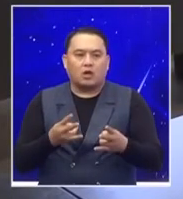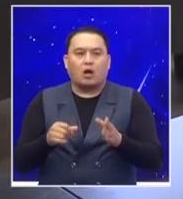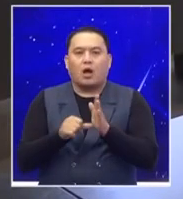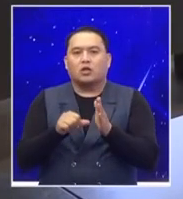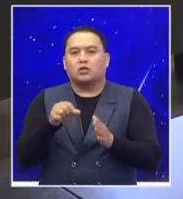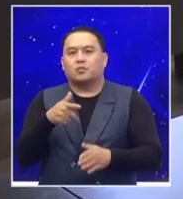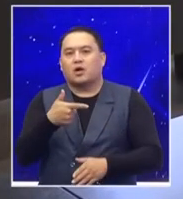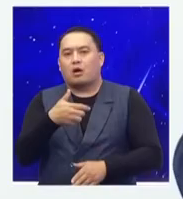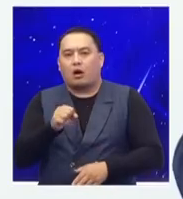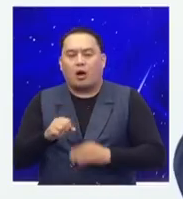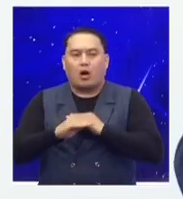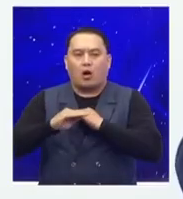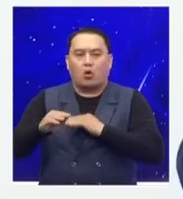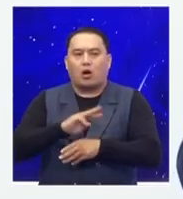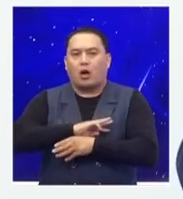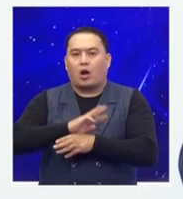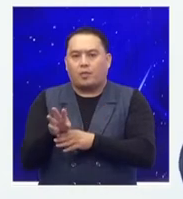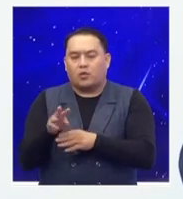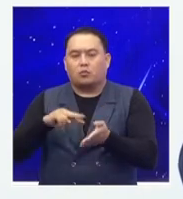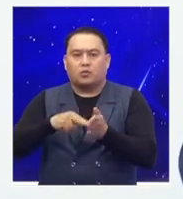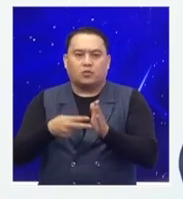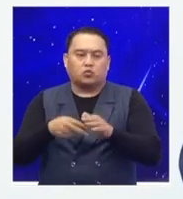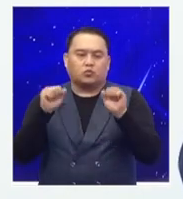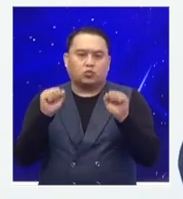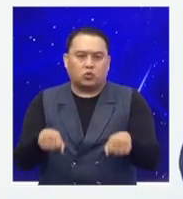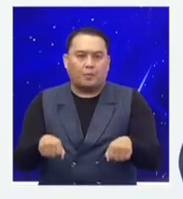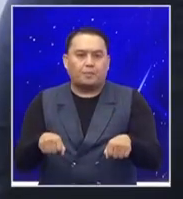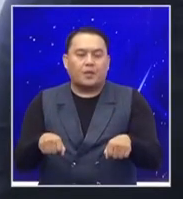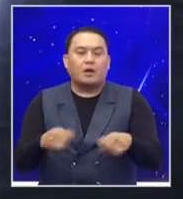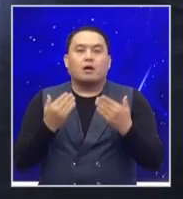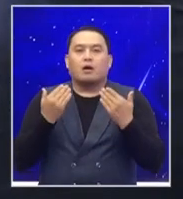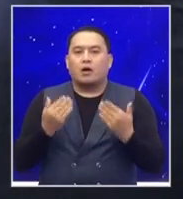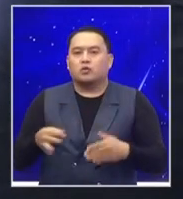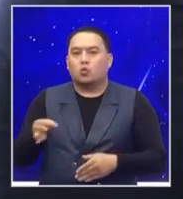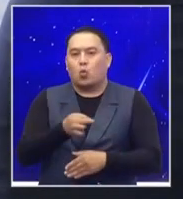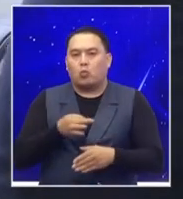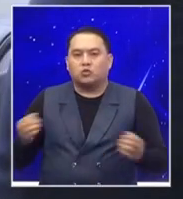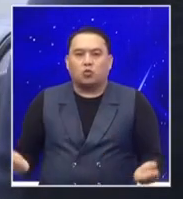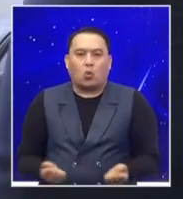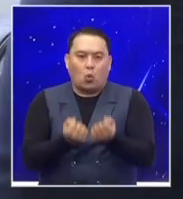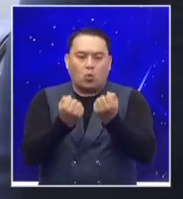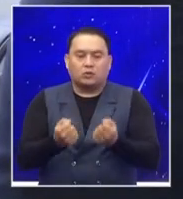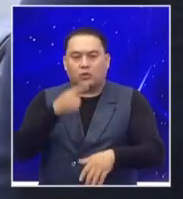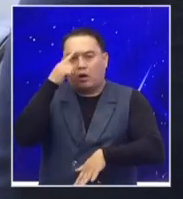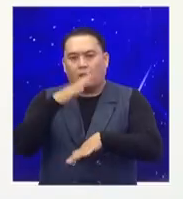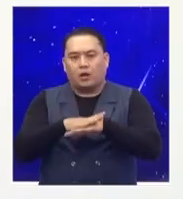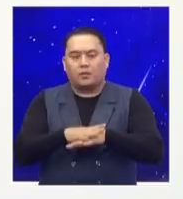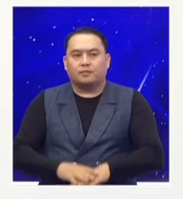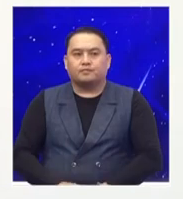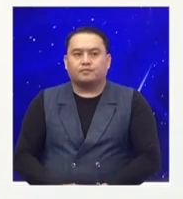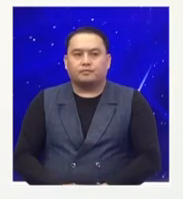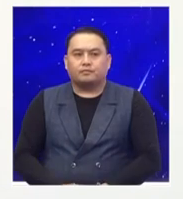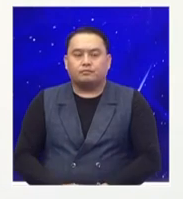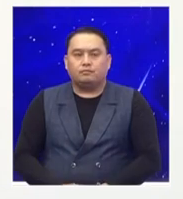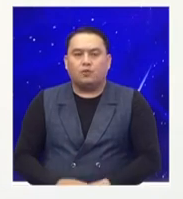6,5 мың гектар егіс алқабын сумен қамтамасыз етуге мүмкіндік береді. Біз қазірдің өзінде облыстан қолдау алдық, дейді аудан әкімі. Биылғы